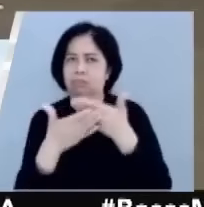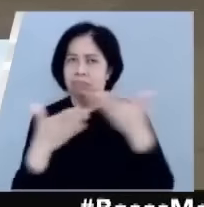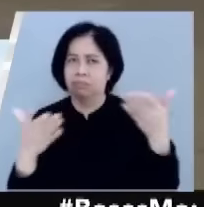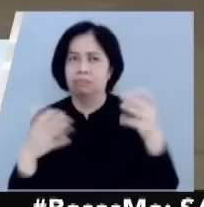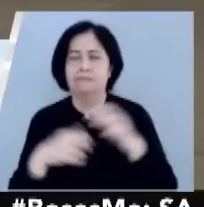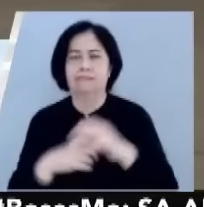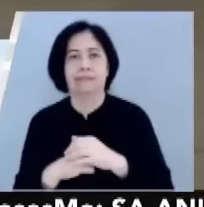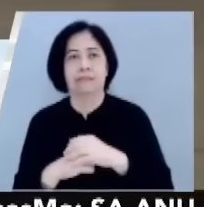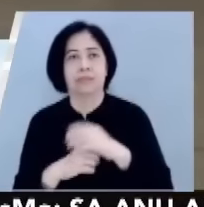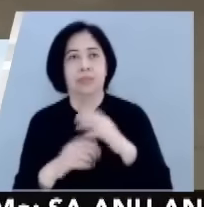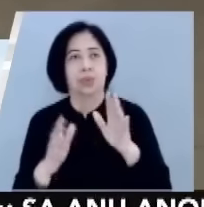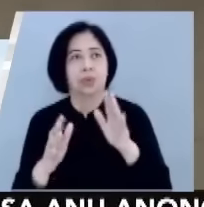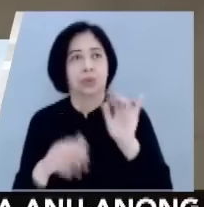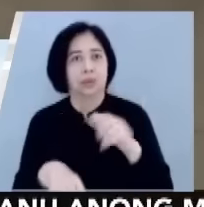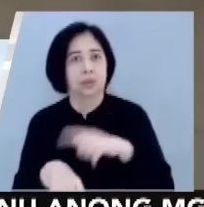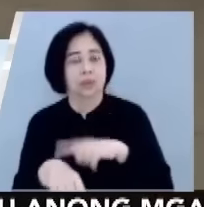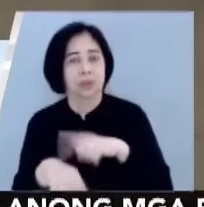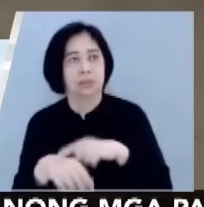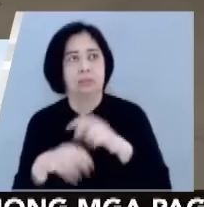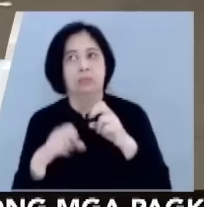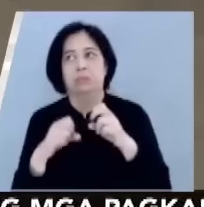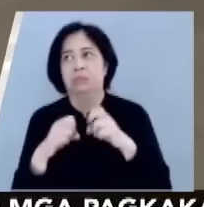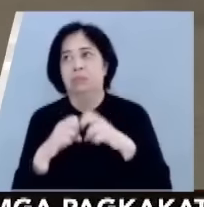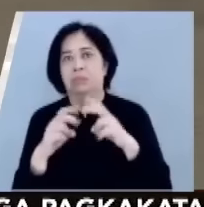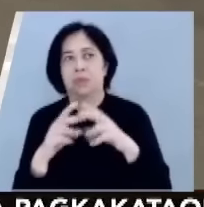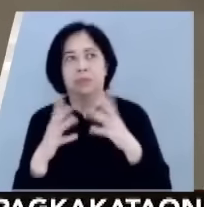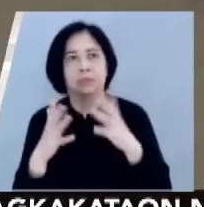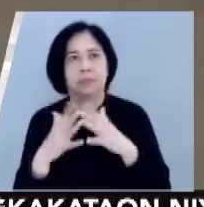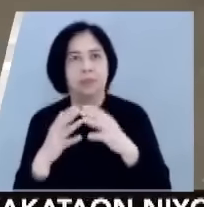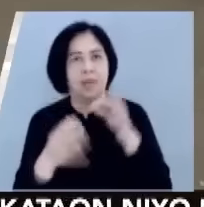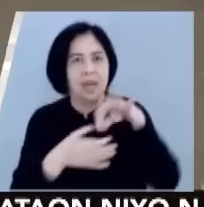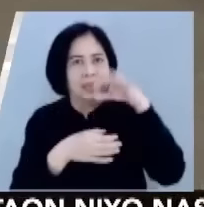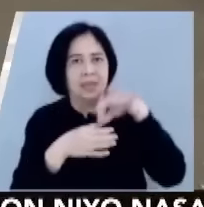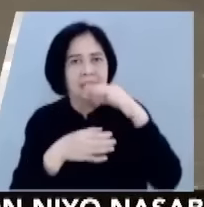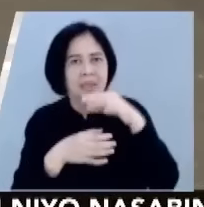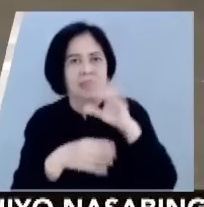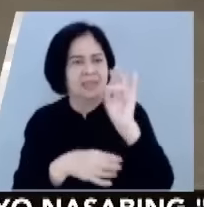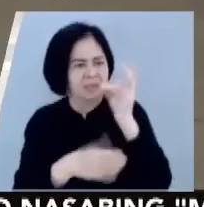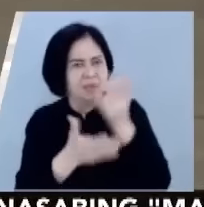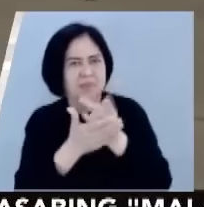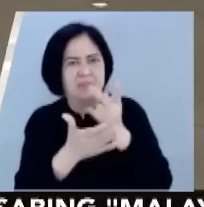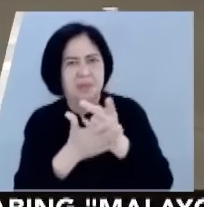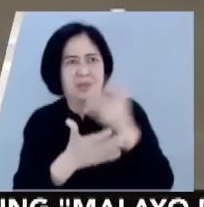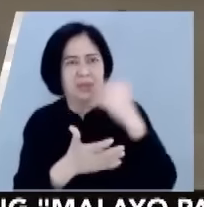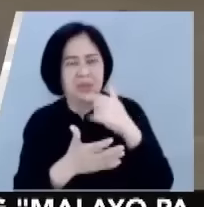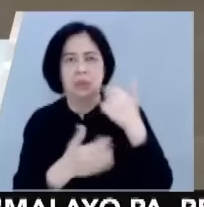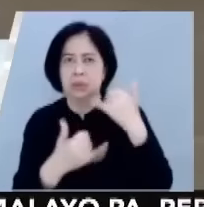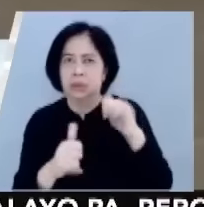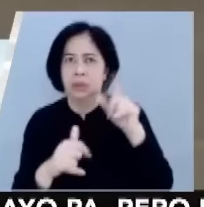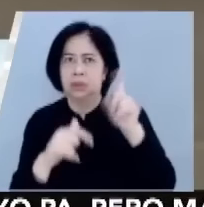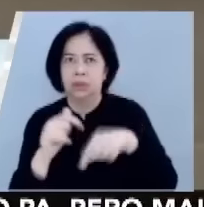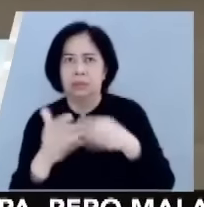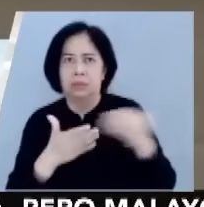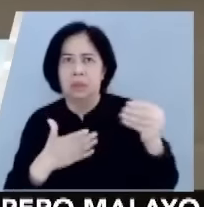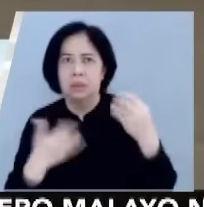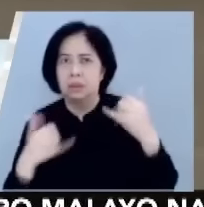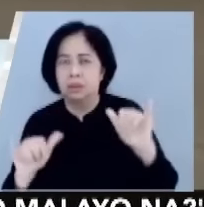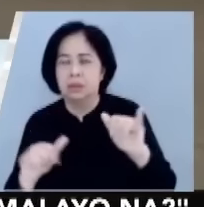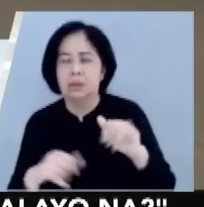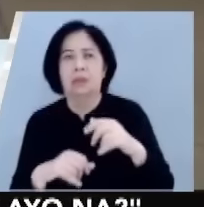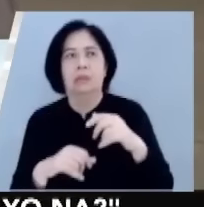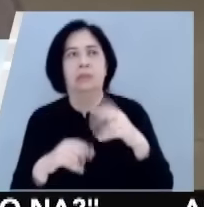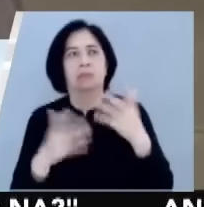time po na yun, yung mismong ultimong ano po, mga chichiril lang na kahit 7 pesos po talaga, medyo mahirap po talaga sa amin. Pero as